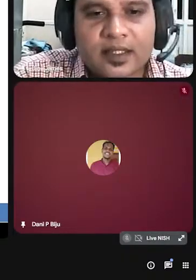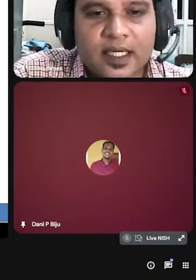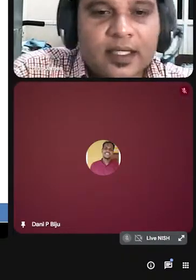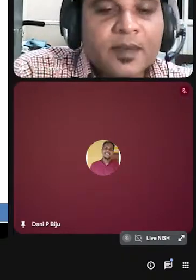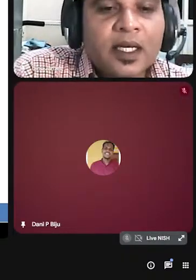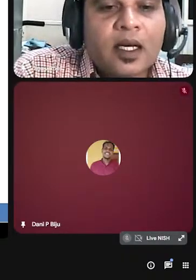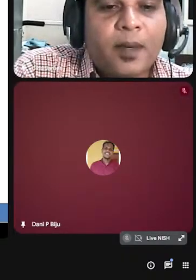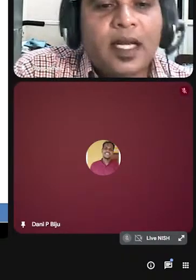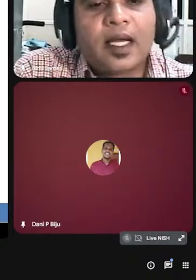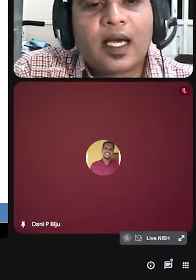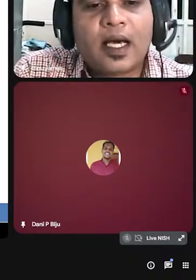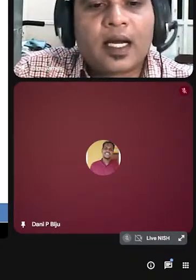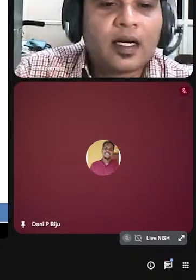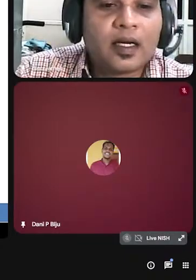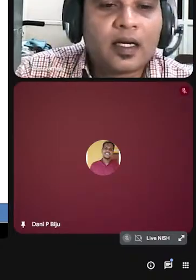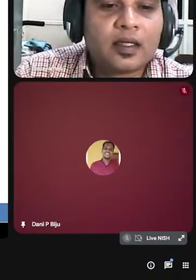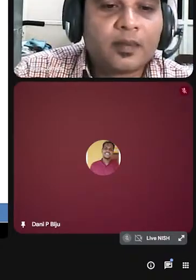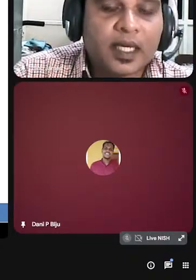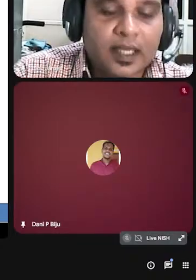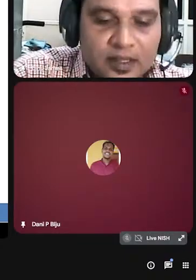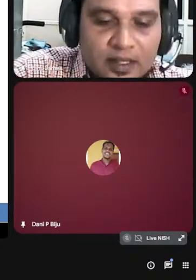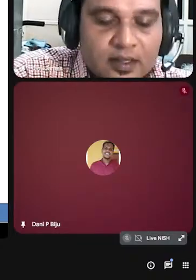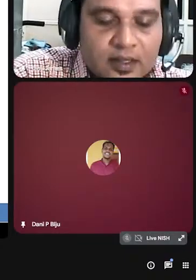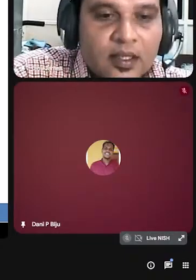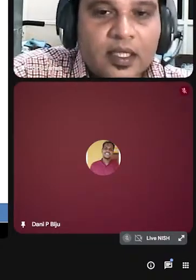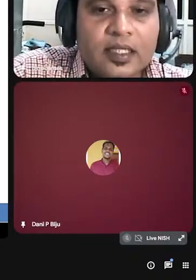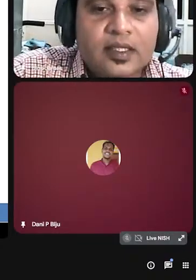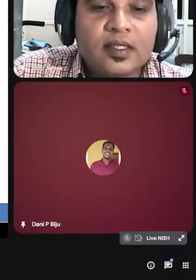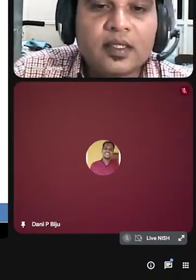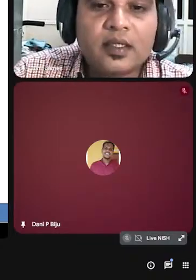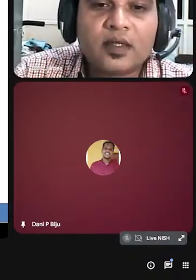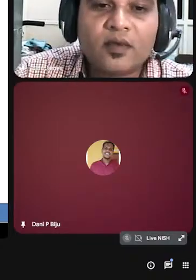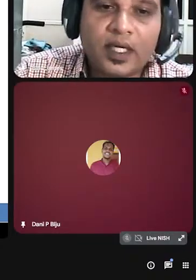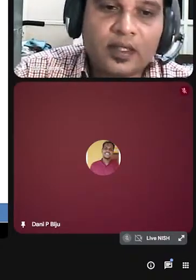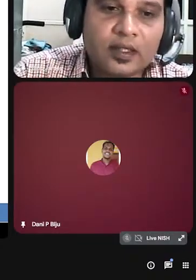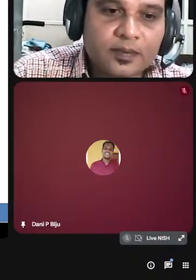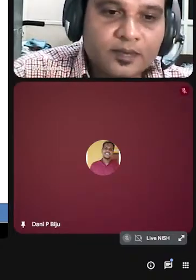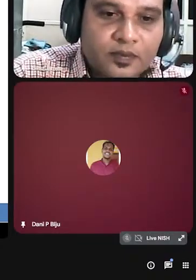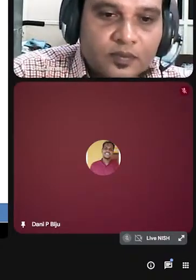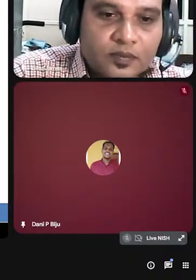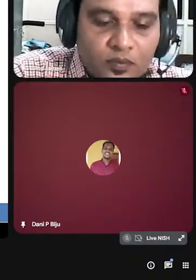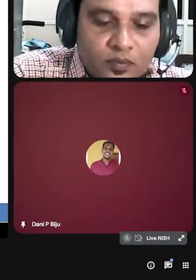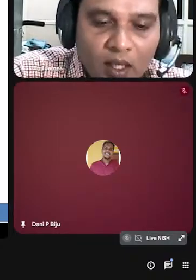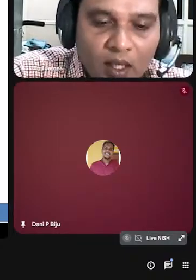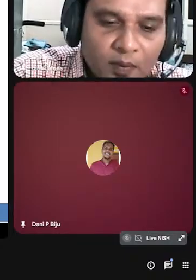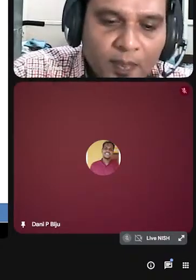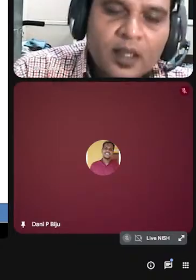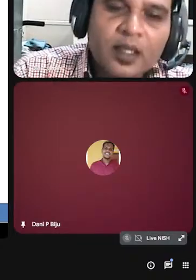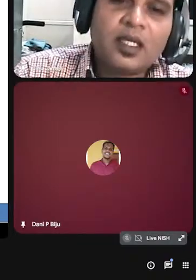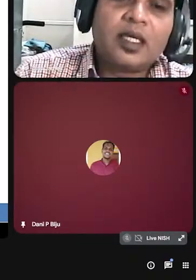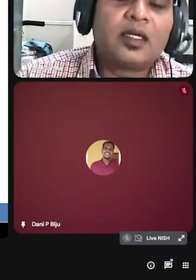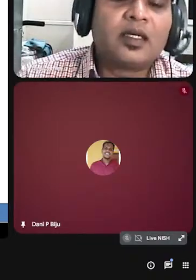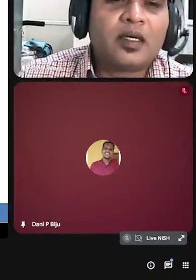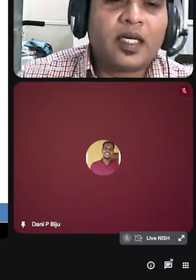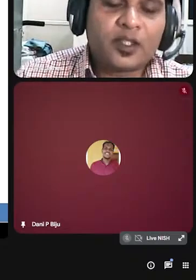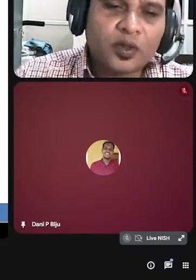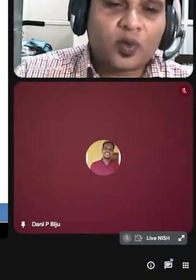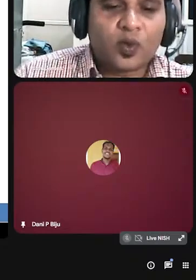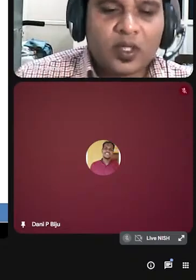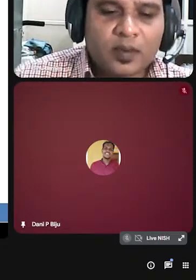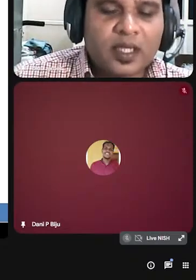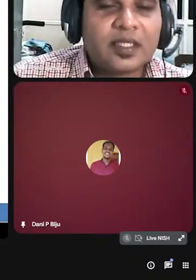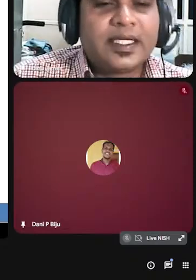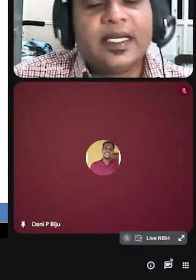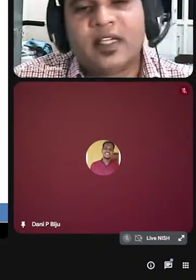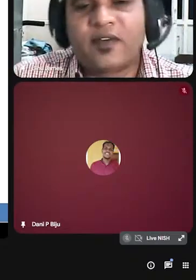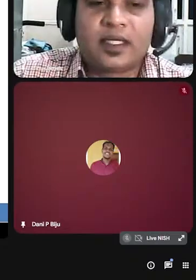കാരണങ്ങളാണ്, നെക്സ്റ്റ് സ്ലൈഡ്, പല കാരണങ്ങളാണ് പാർക്കിൻസൺസ് ഡിസീസിന് വരുന്നത്. അപ്പം ഇതില് ഏറ്റവും